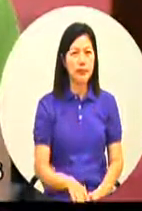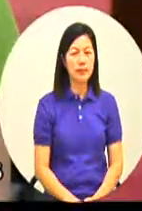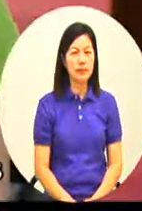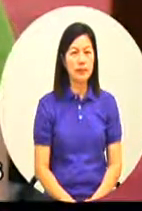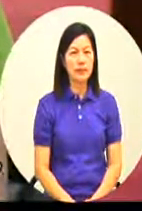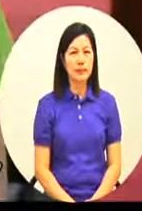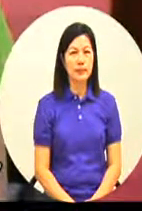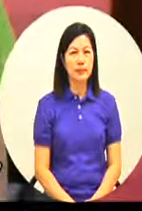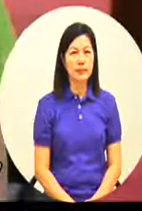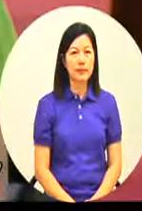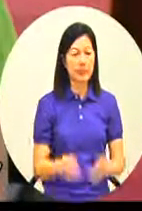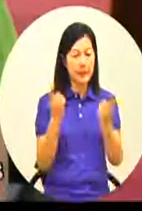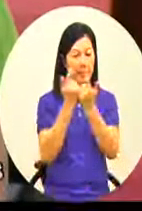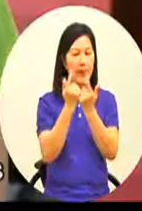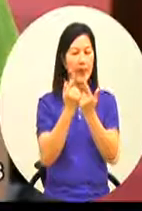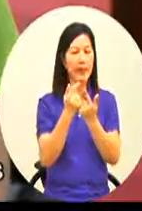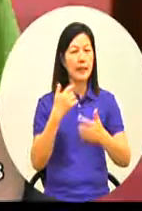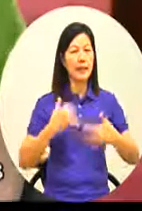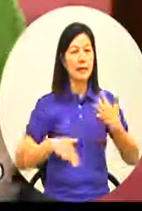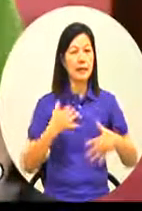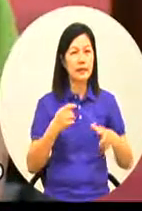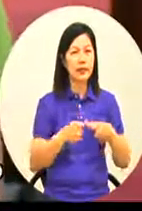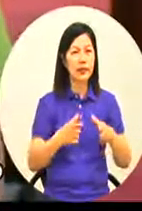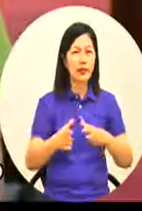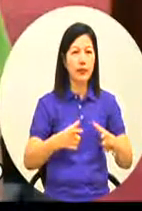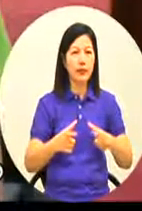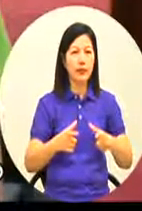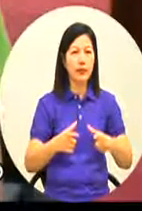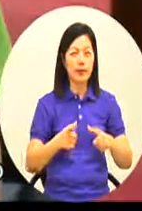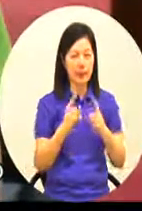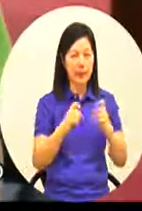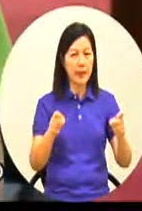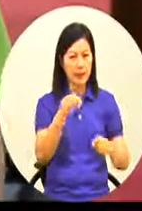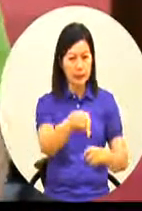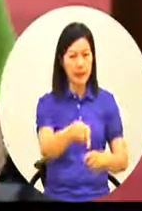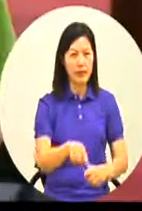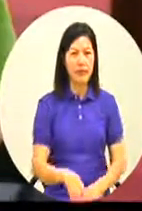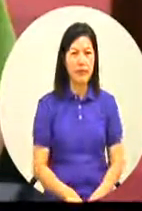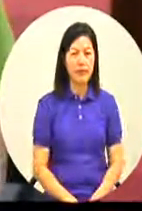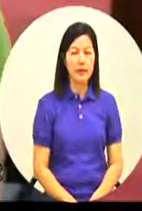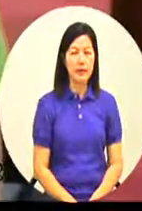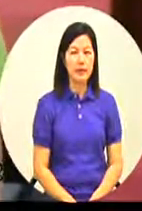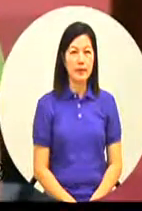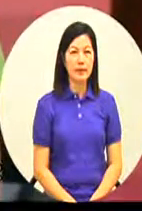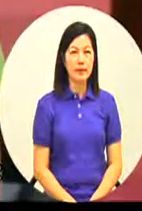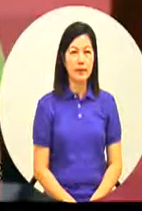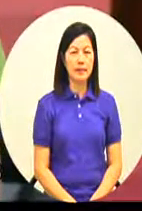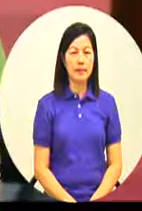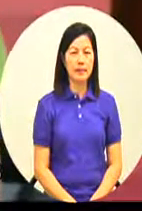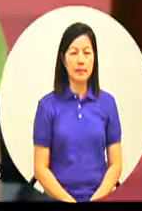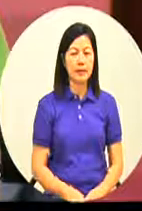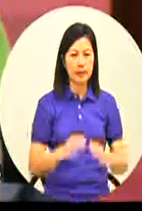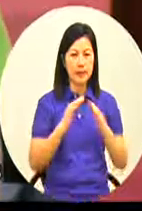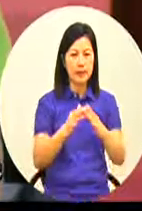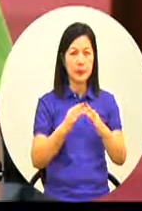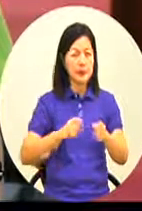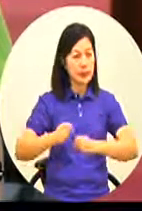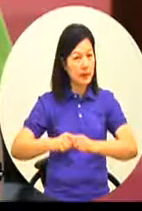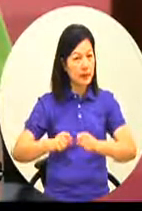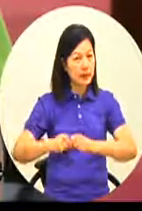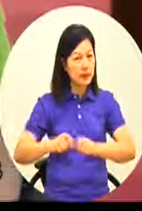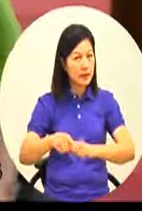八仙国吼，仙国庙的迄个所在认定吼，就是讲，都是叫同嘛检讨的吼，就是讲因